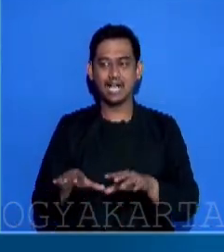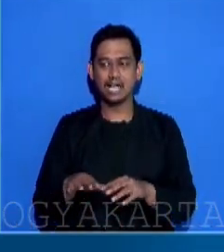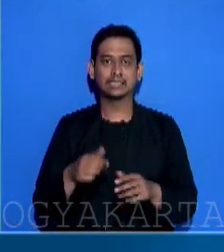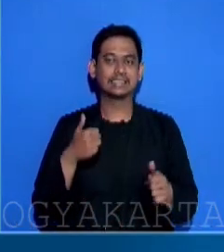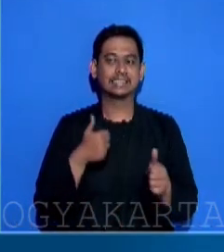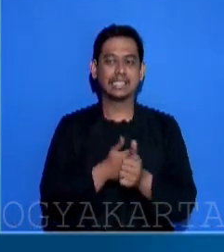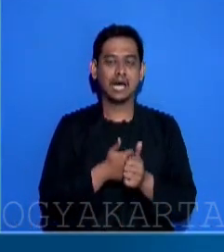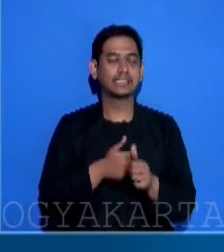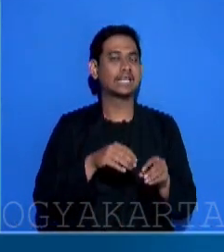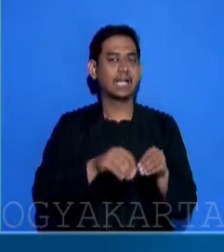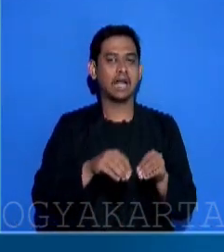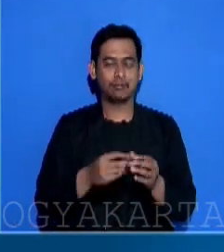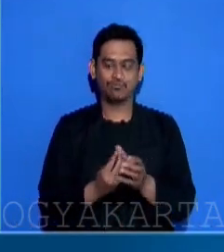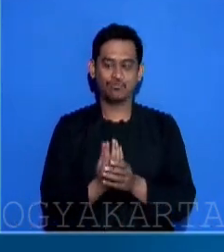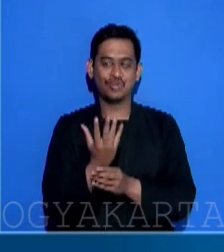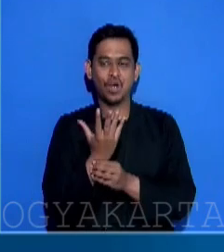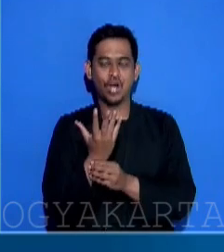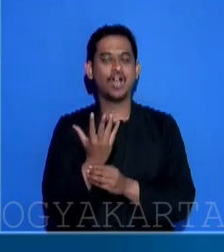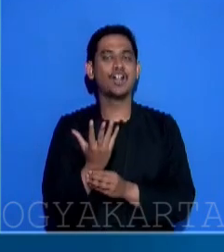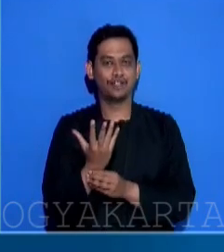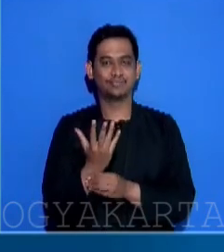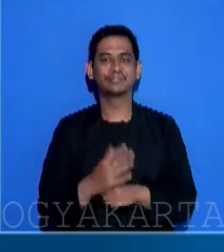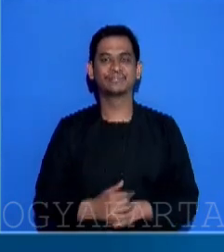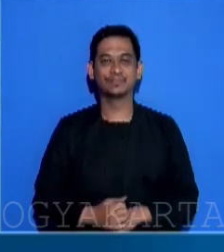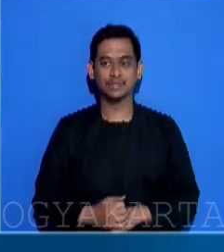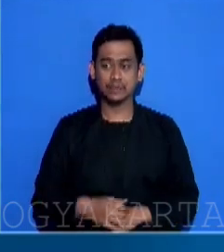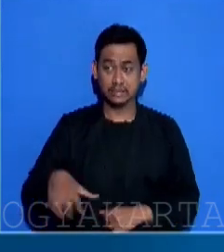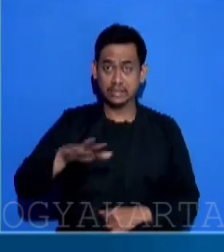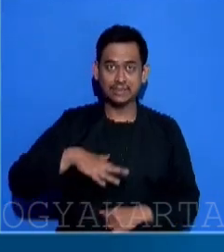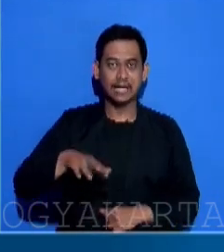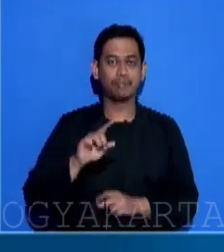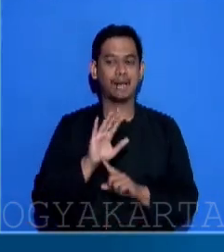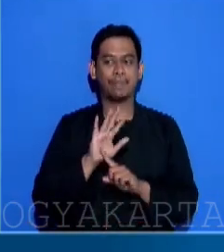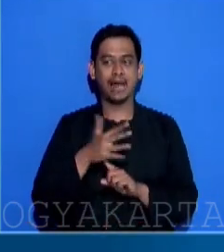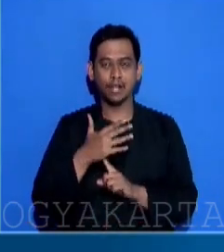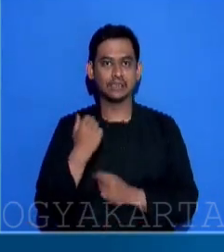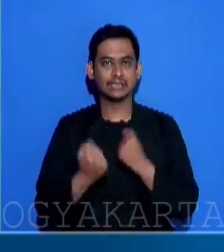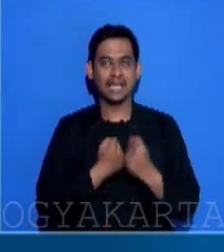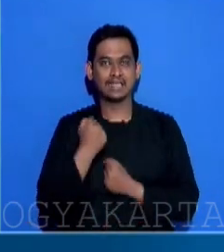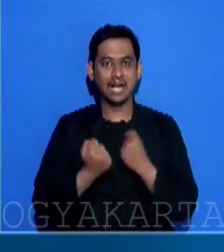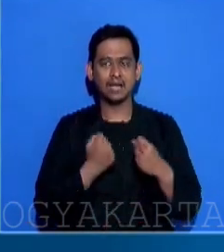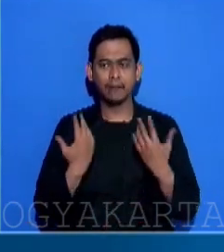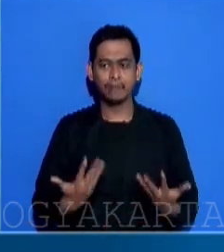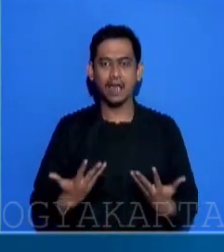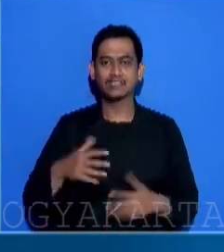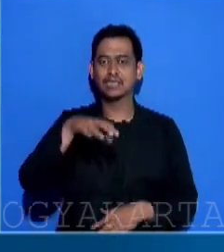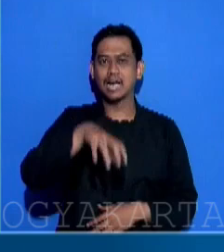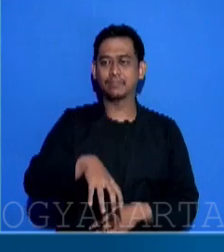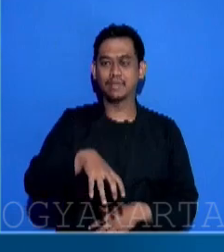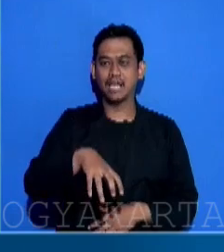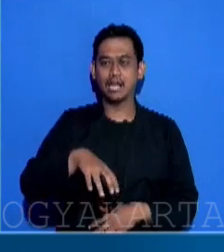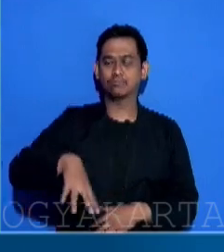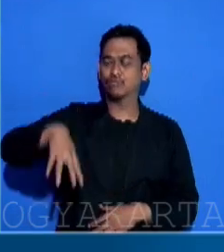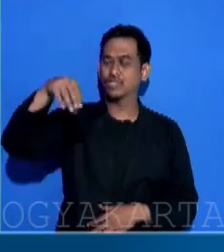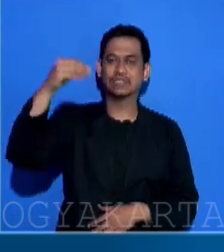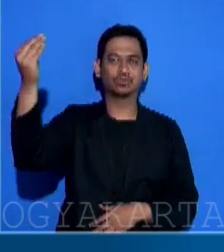kerjasama lingkungan dari komunitas Tanam Lestari Kabupaten Bantul. Kegiatan dilaksanakan di kawasan destinasi wisata Bukit Tinatar,